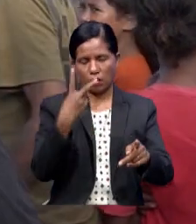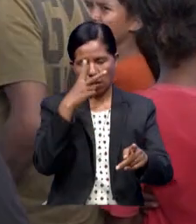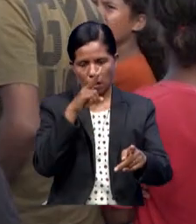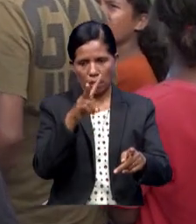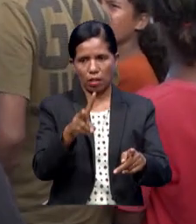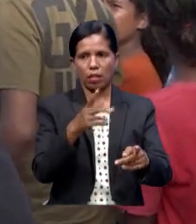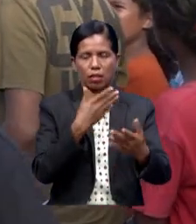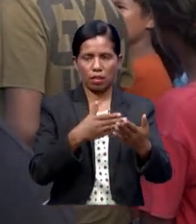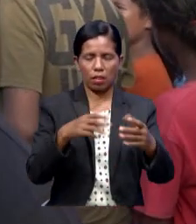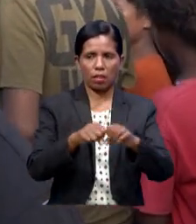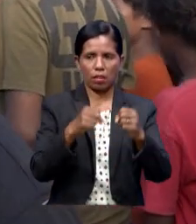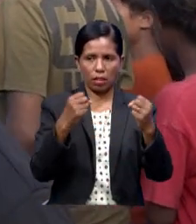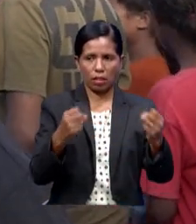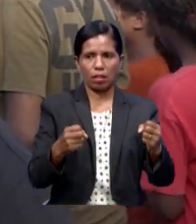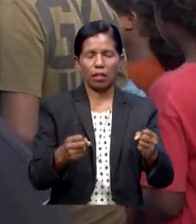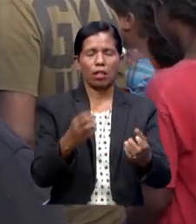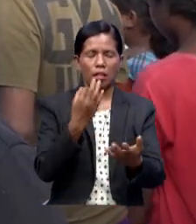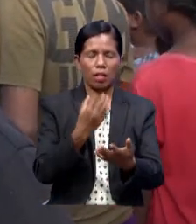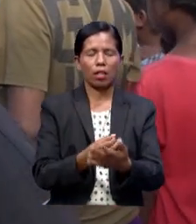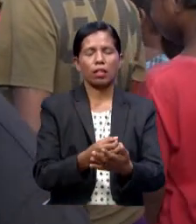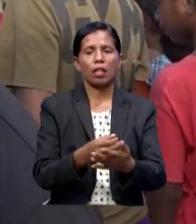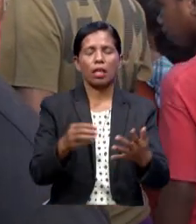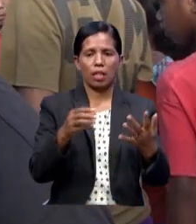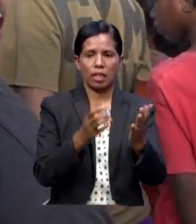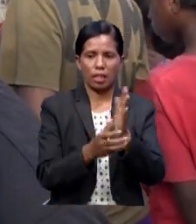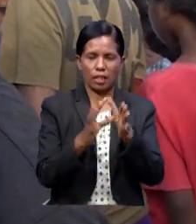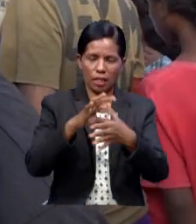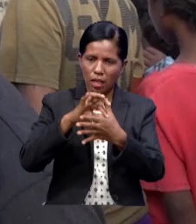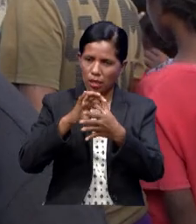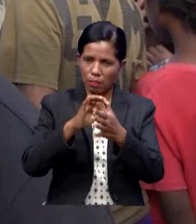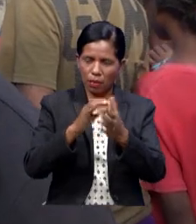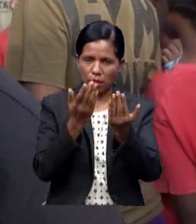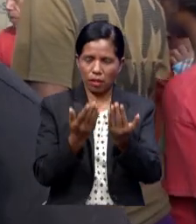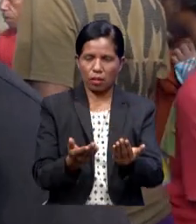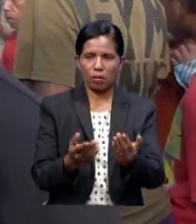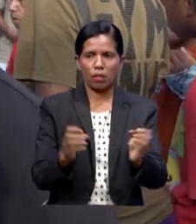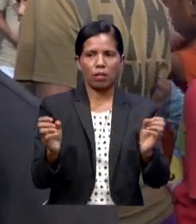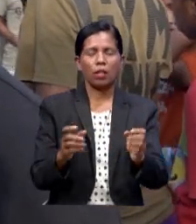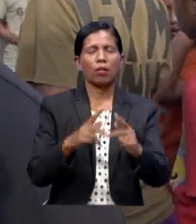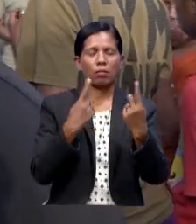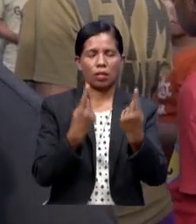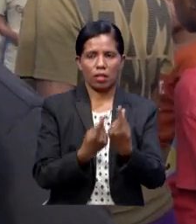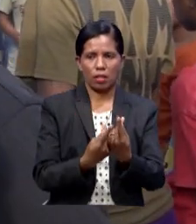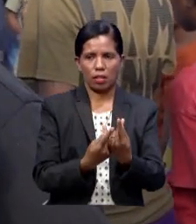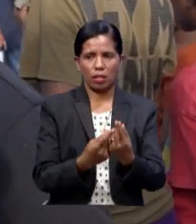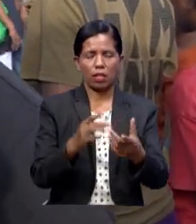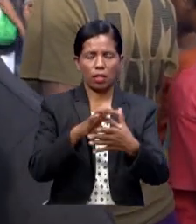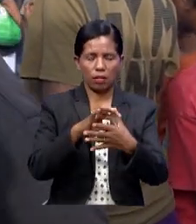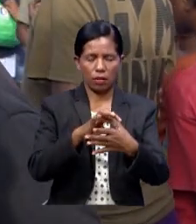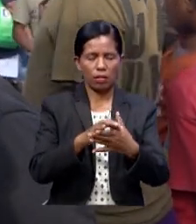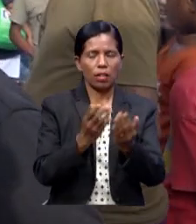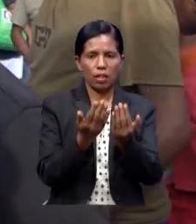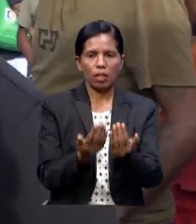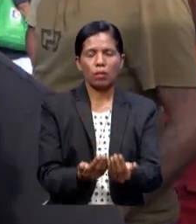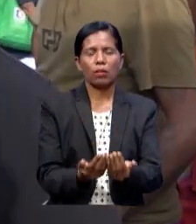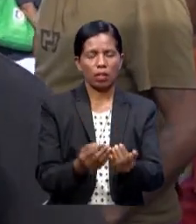kata kesan nabe ke at o nan nabe me kilu lato. Nabe ami hadiah ona kompanya hadiah ona dan nan nabe ke kilu lato ami hadiah utu